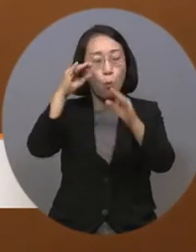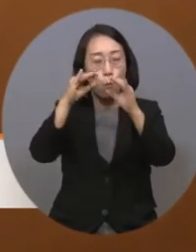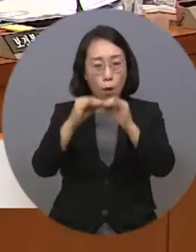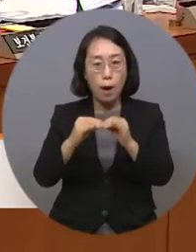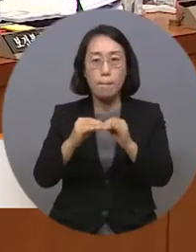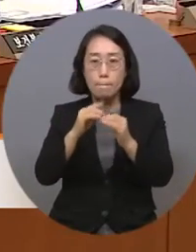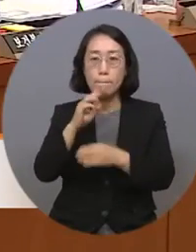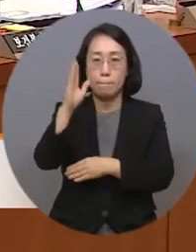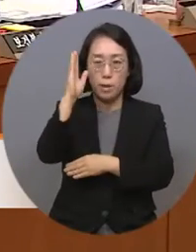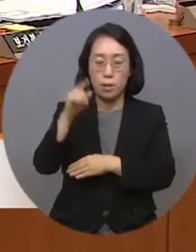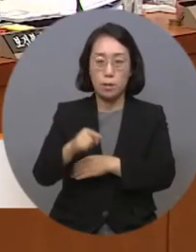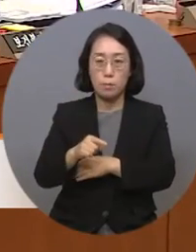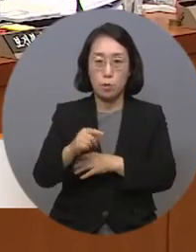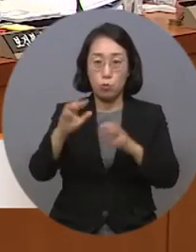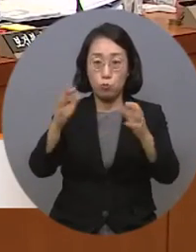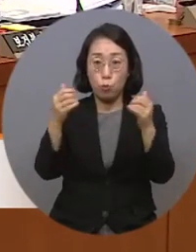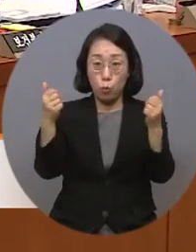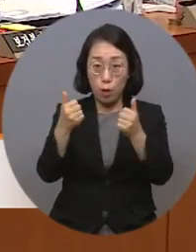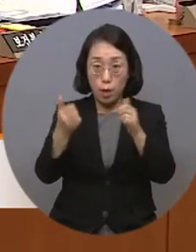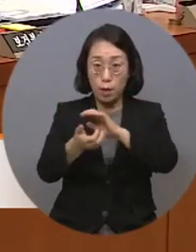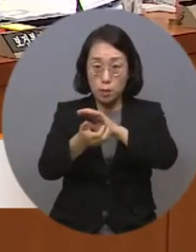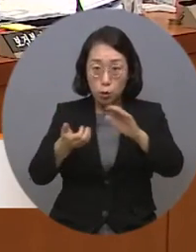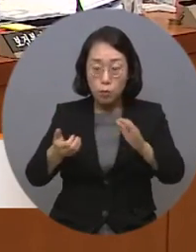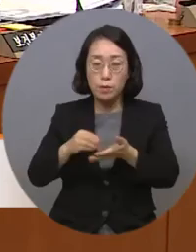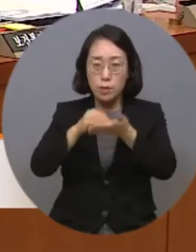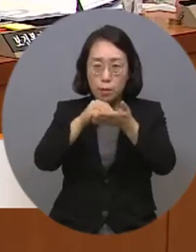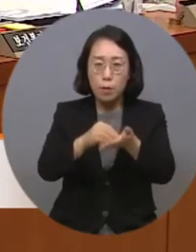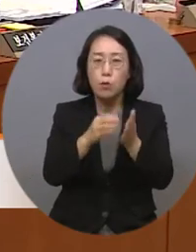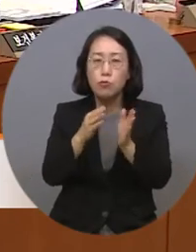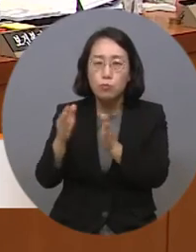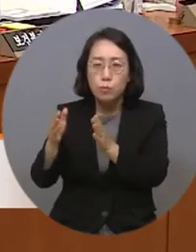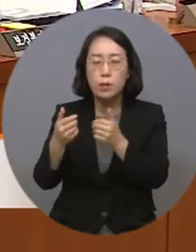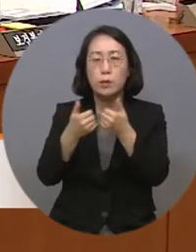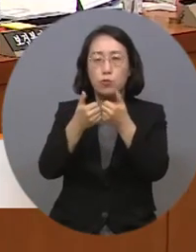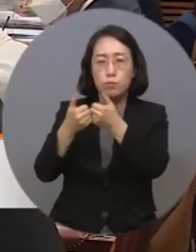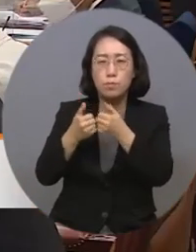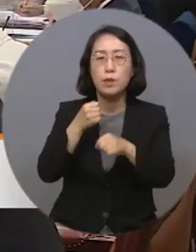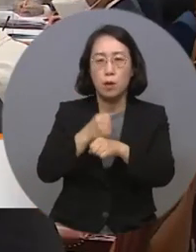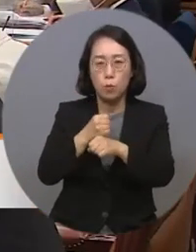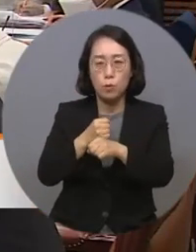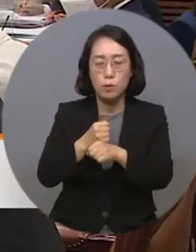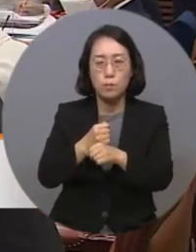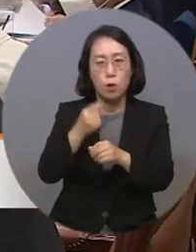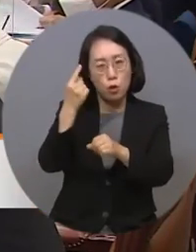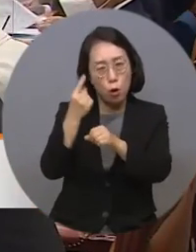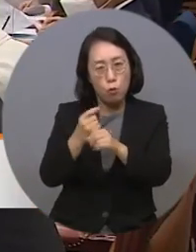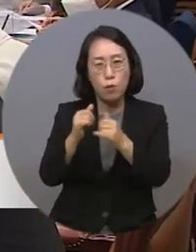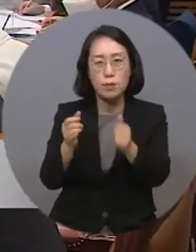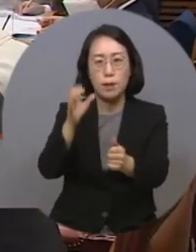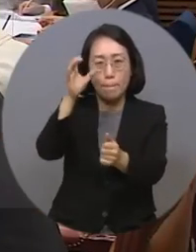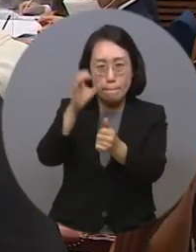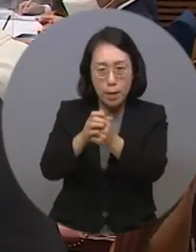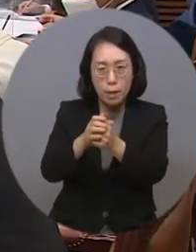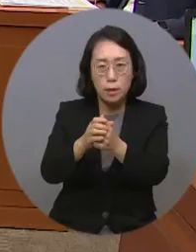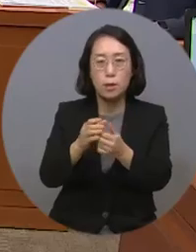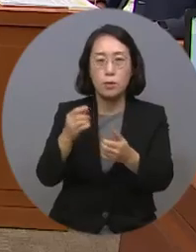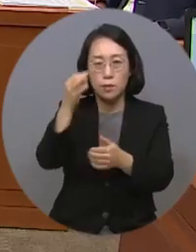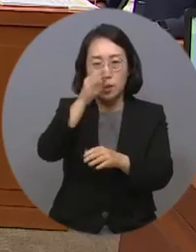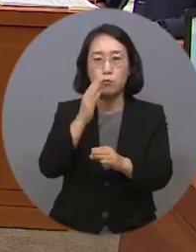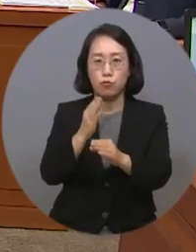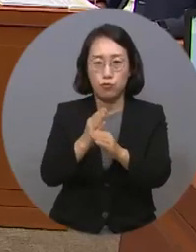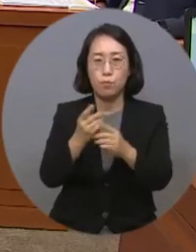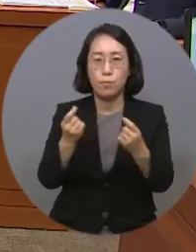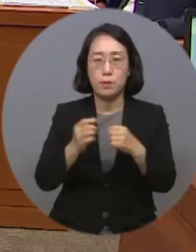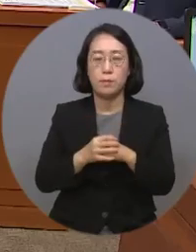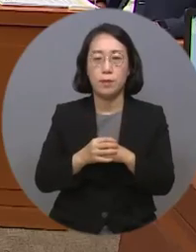이번 국정감사를 준비하며 논의하는 시간을 가졌고 현재 연구용역을 진행하고 있다고 다 붙였습니다 복지 tv